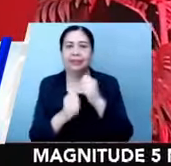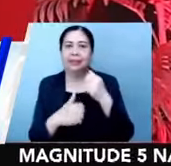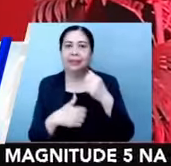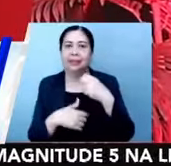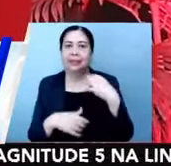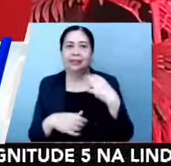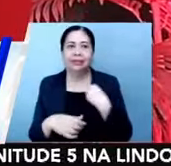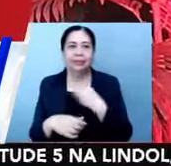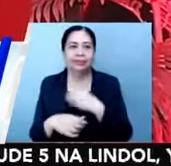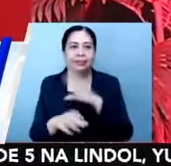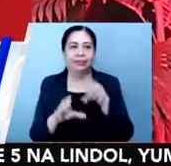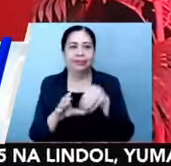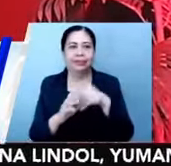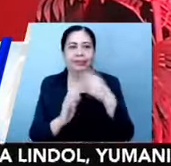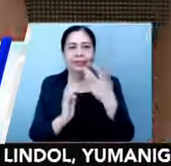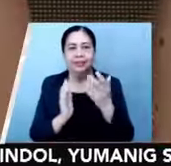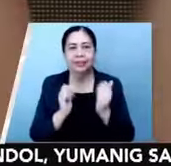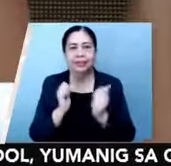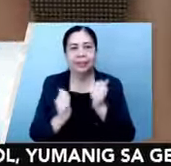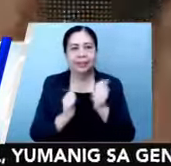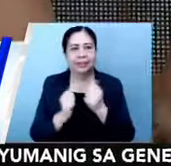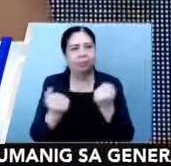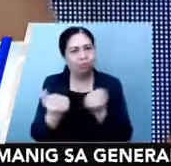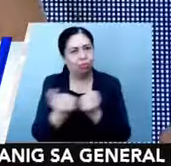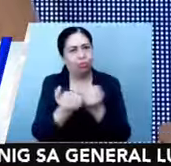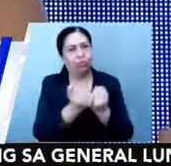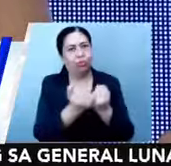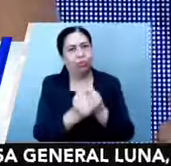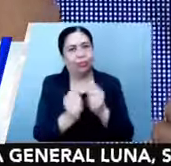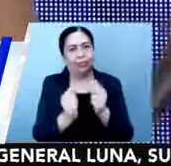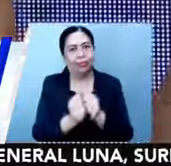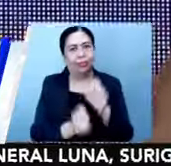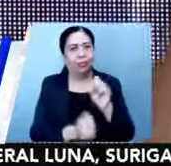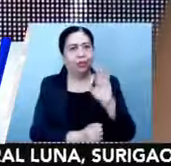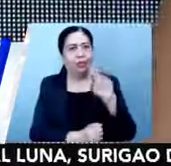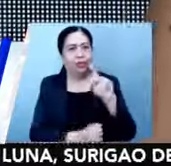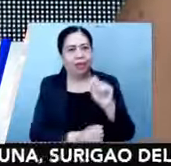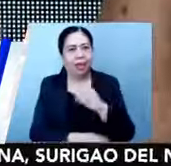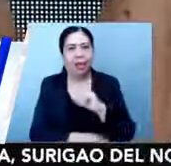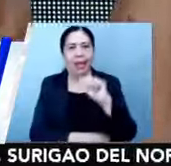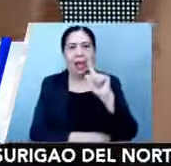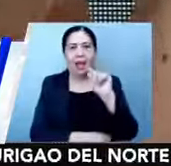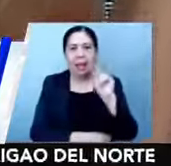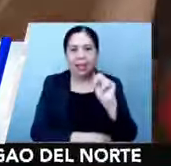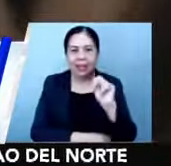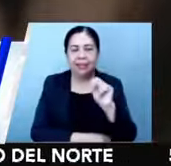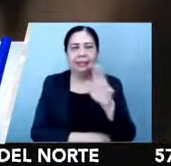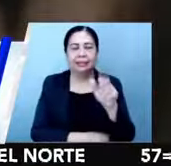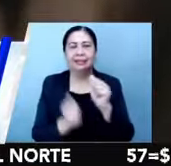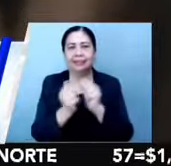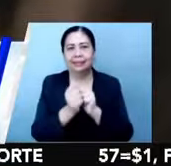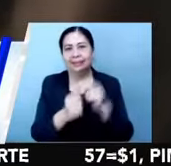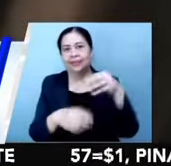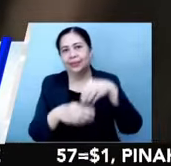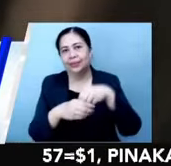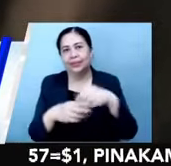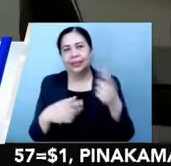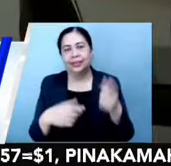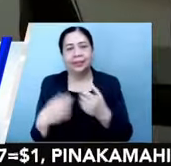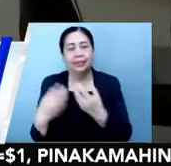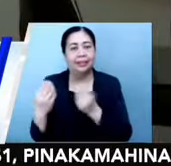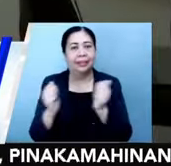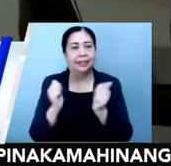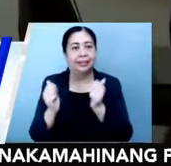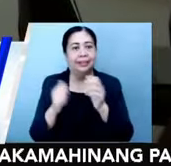Full support ang ilang kapuso artists, kabilang sina Sofia Pablo at Allen Ansay, na makakasama naman ni Will sa upcoming kapuso serye na